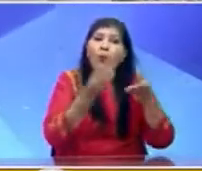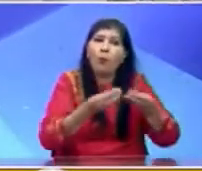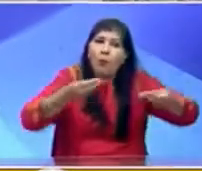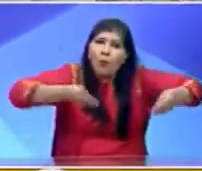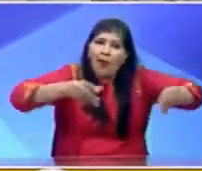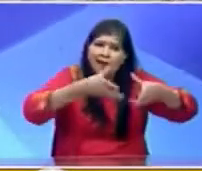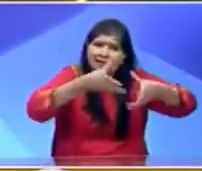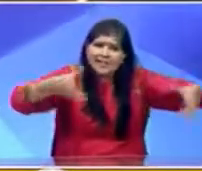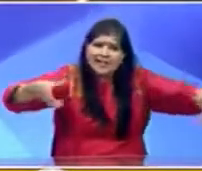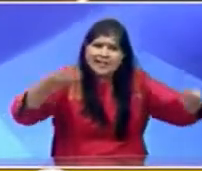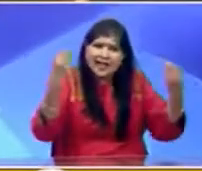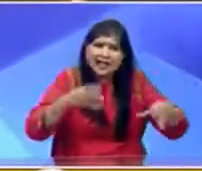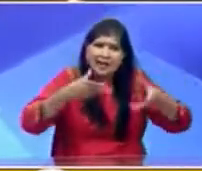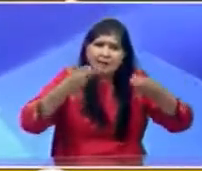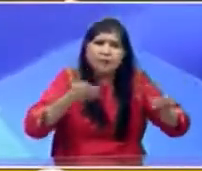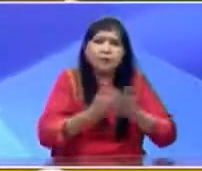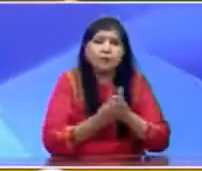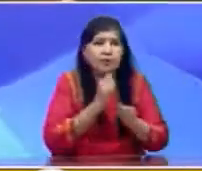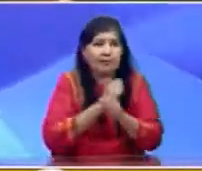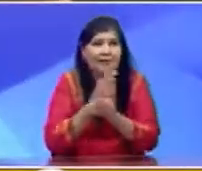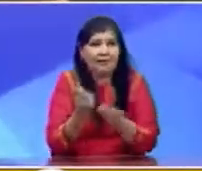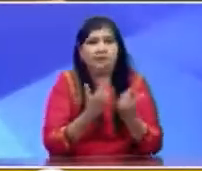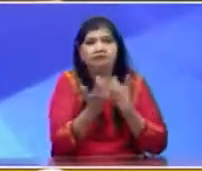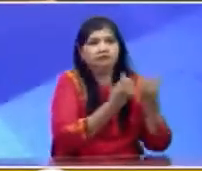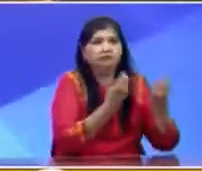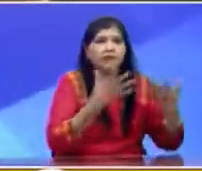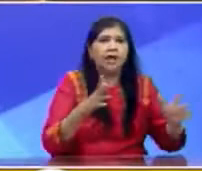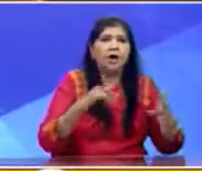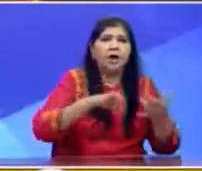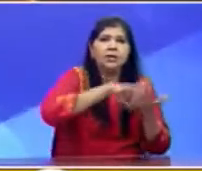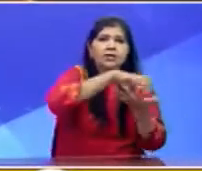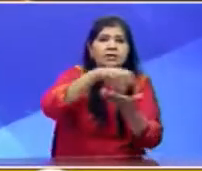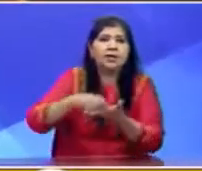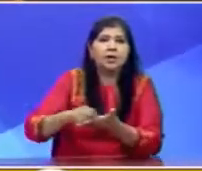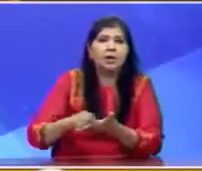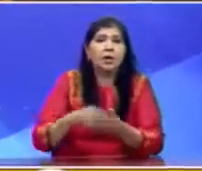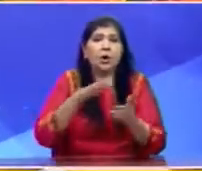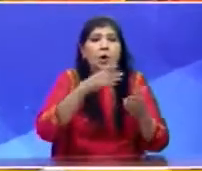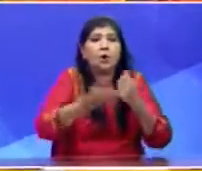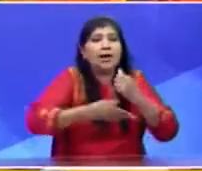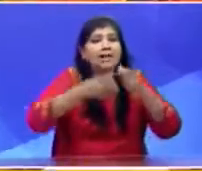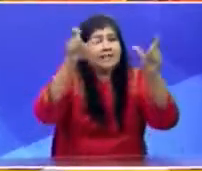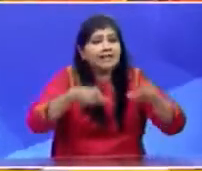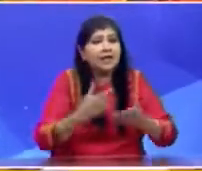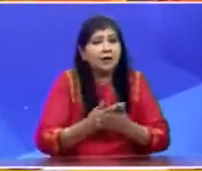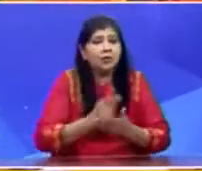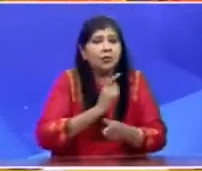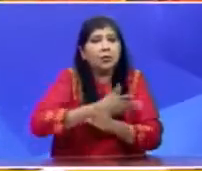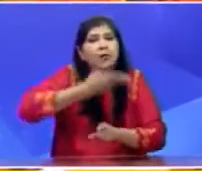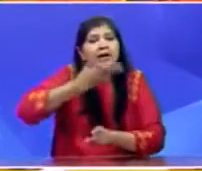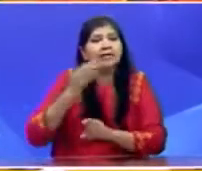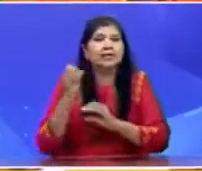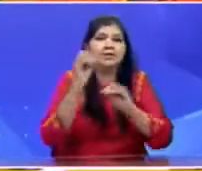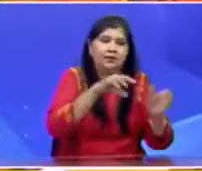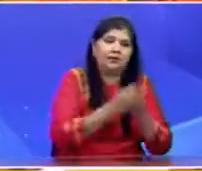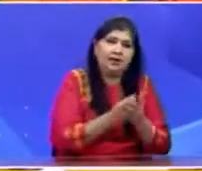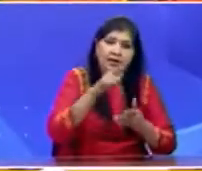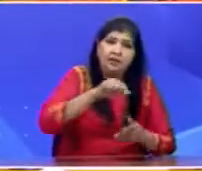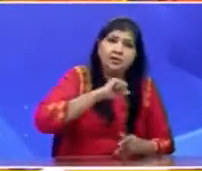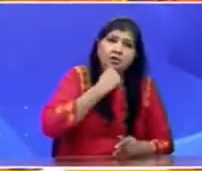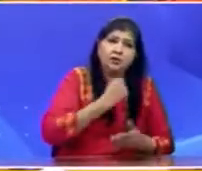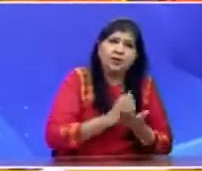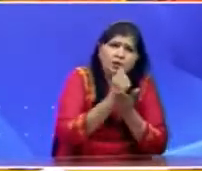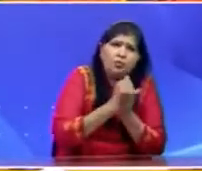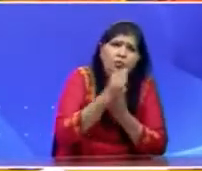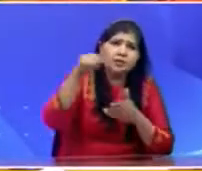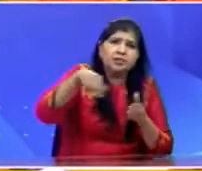हैं और अलग अलग राज्यों में जाकर किसानों को प्रशिक्षित भी कर रहे हैं। ऐसे युवाओं की मेहनत से